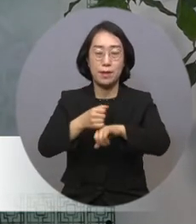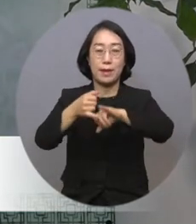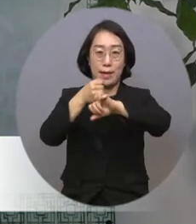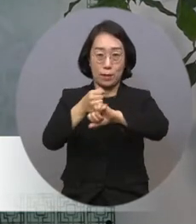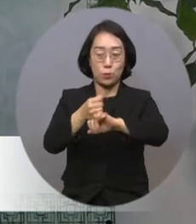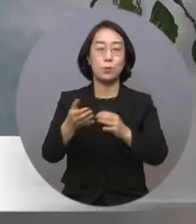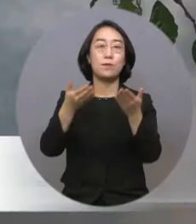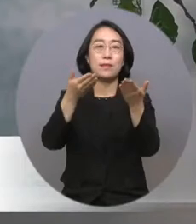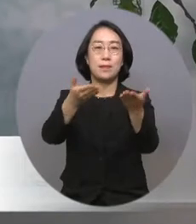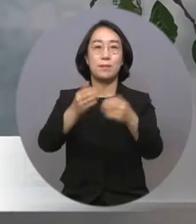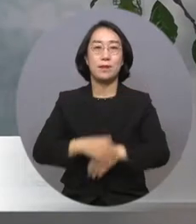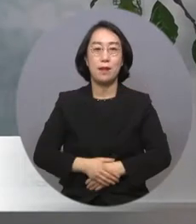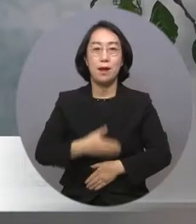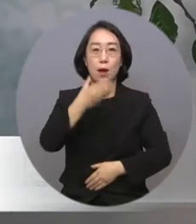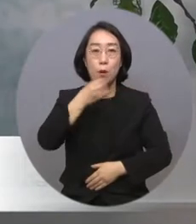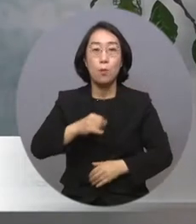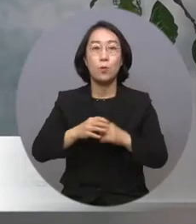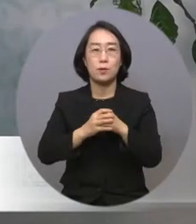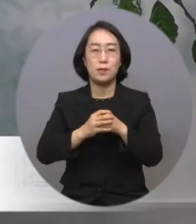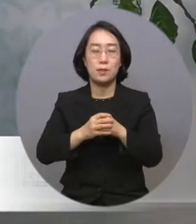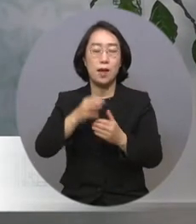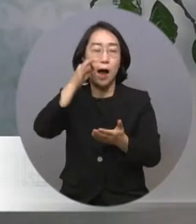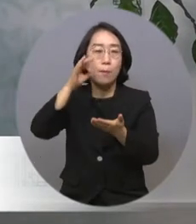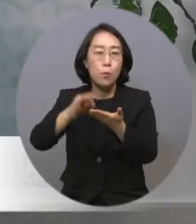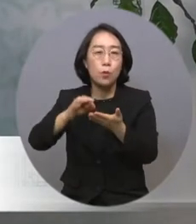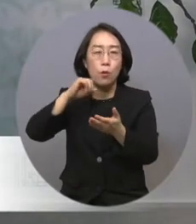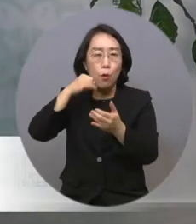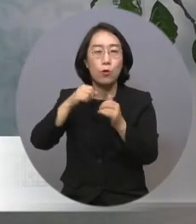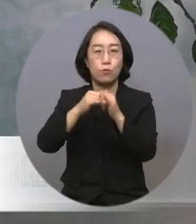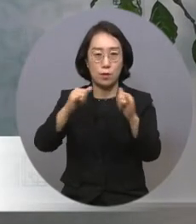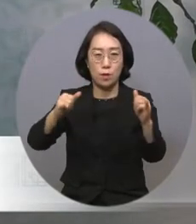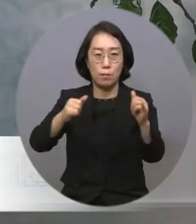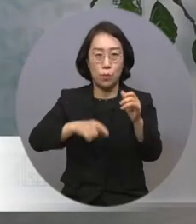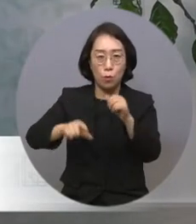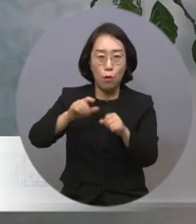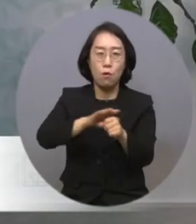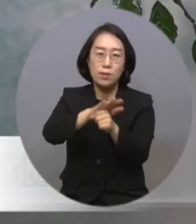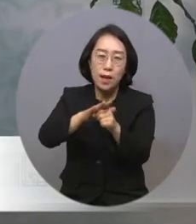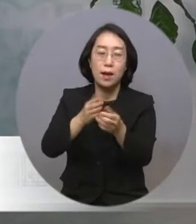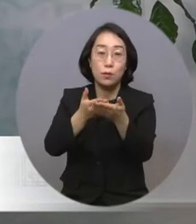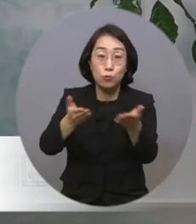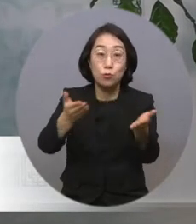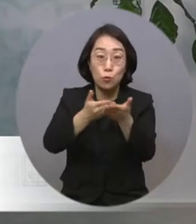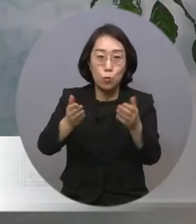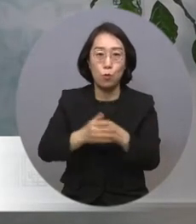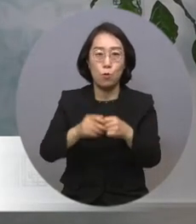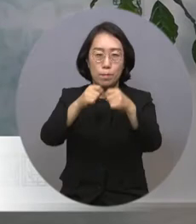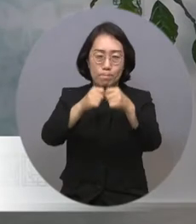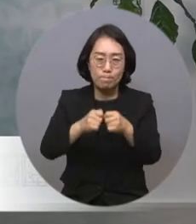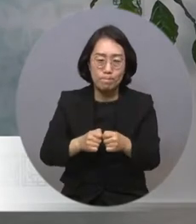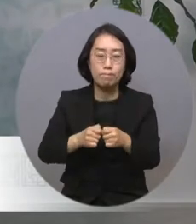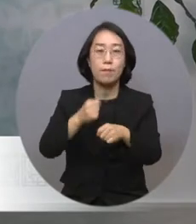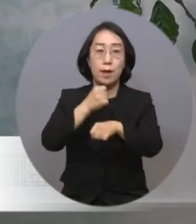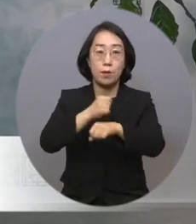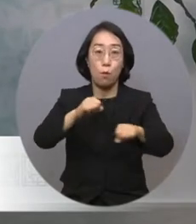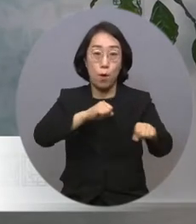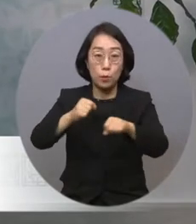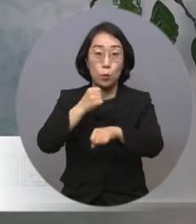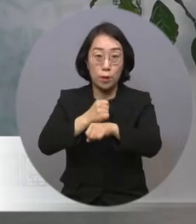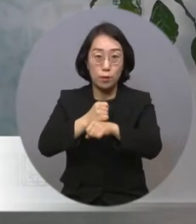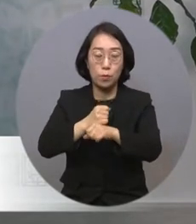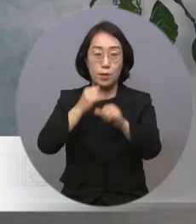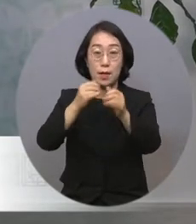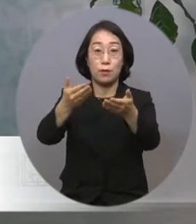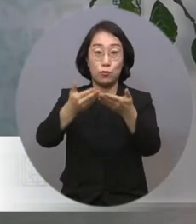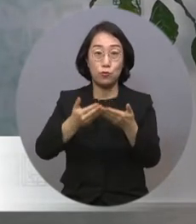약속 드립니다. 복지사각지대에 계신 분들의 더 사랑의 손길을 뻗치고 꼼꼼한 의정활동을 하도록 하는